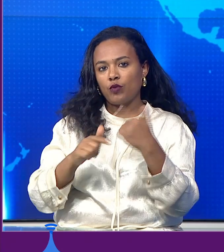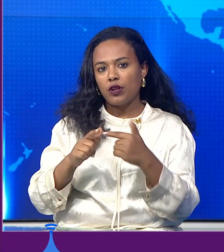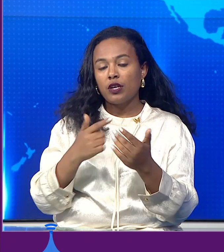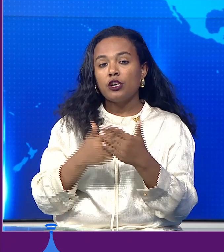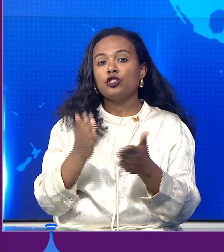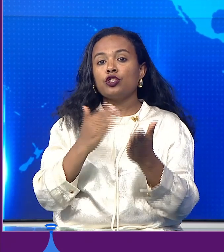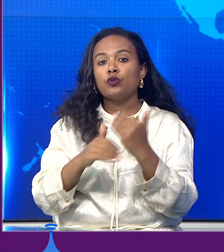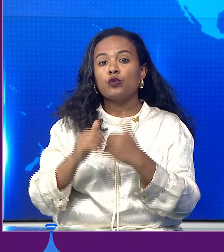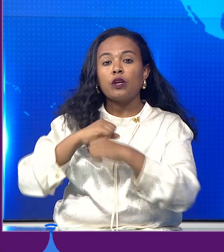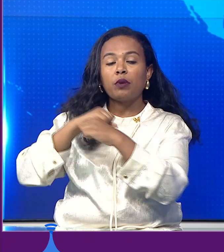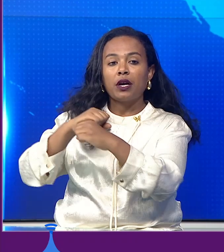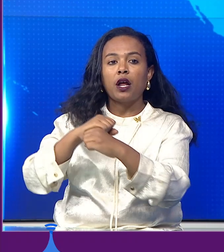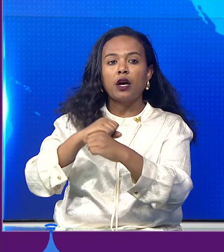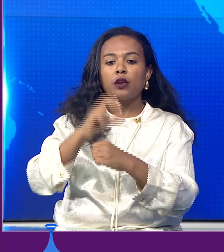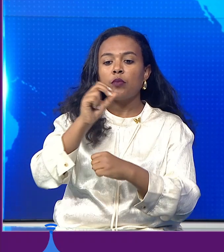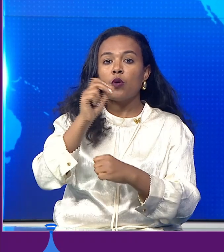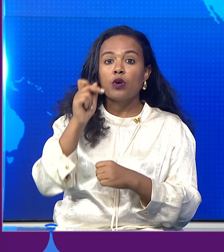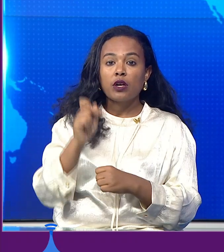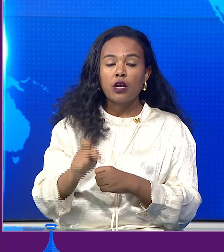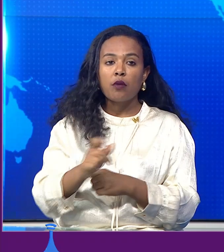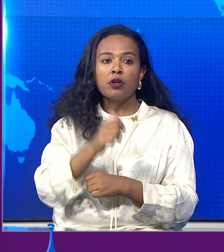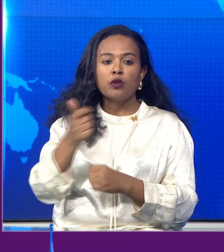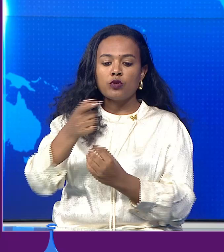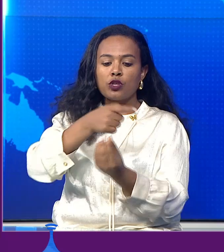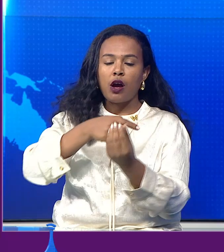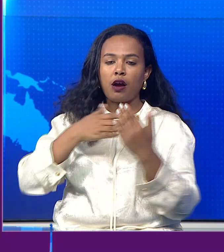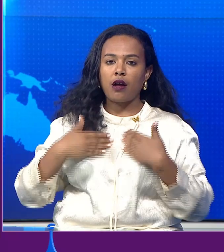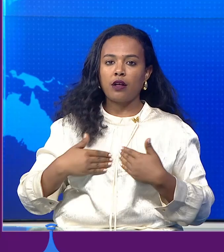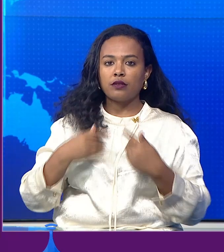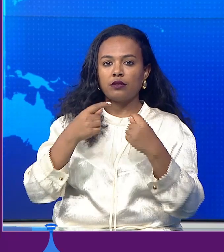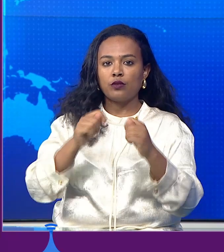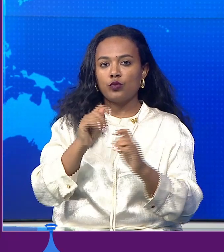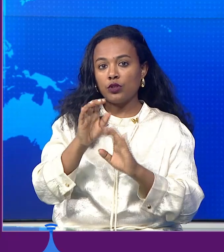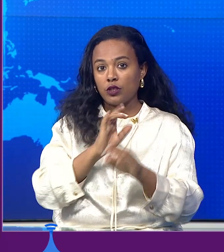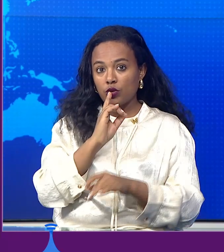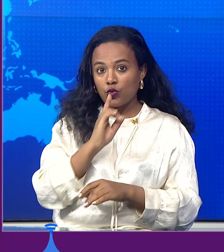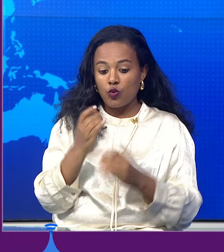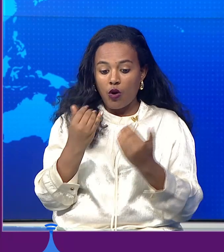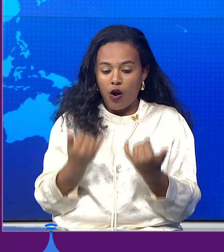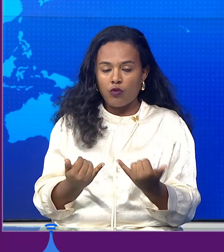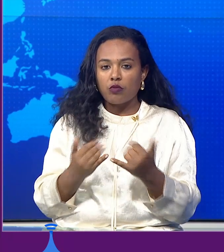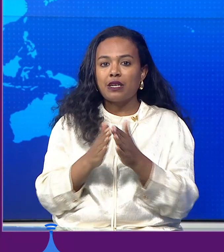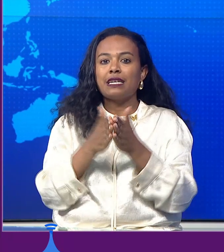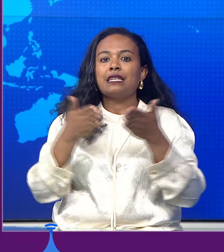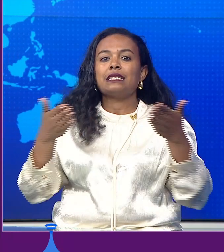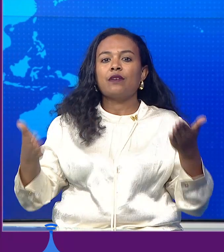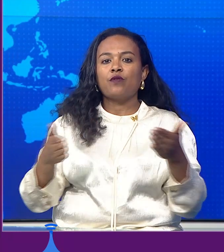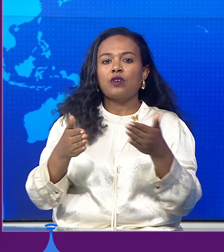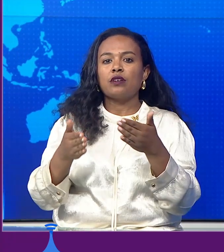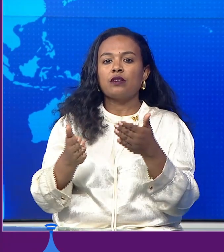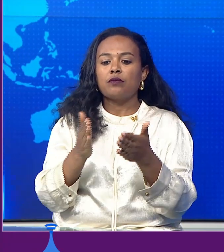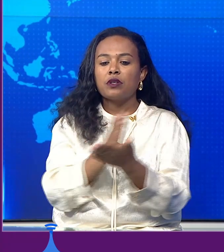ችግሩን ለመከላከል በወረዳው ብሎም በሌሎች አካላት ጥረቶች እየተደረጉ ነው። አሁንም ግን ሰፊ ርብርብን